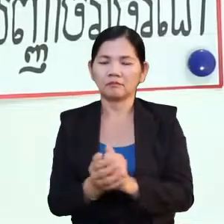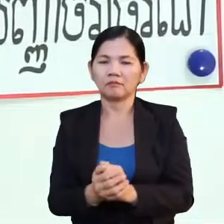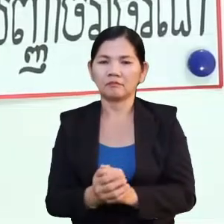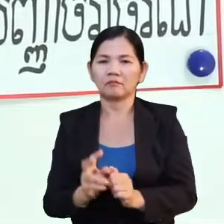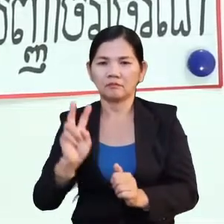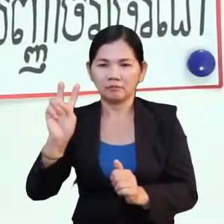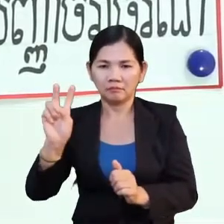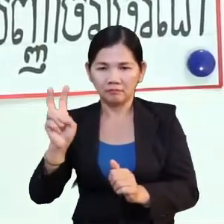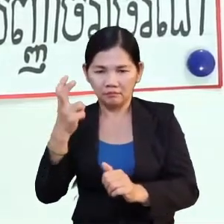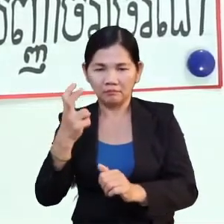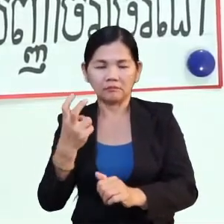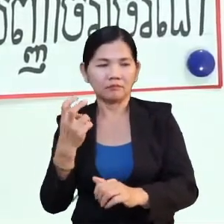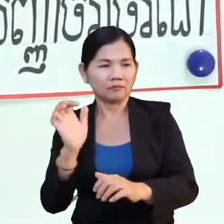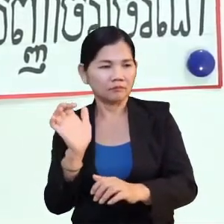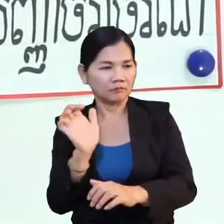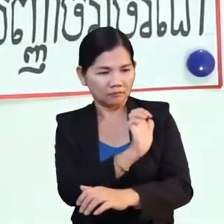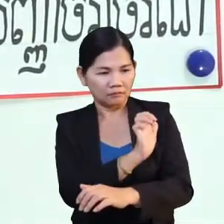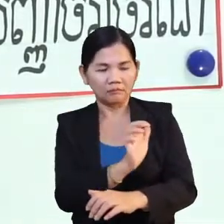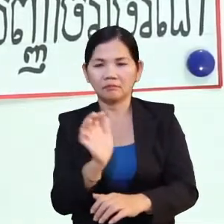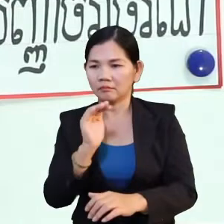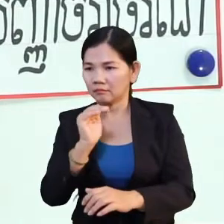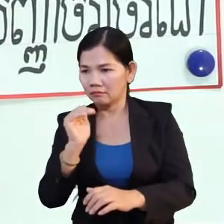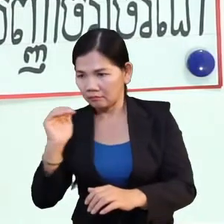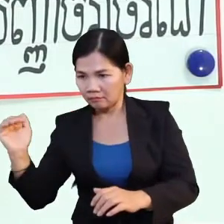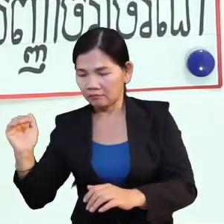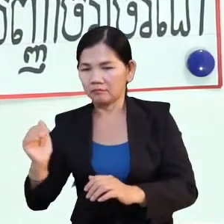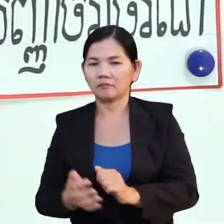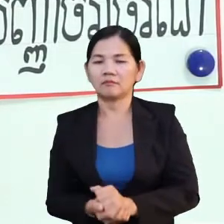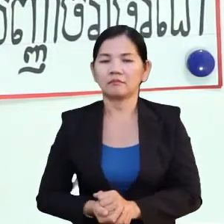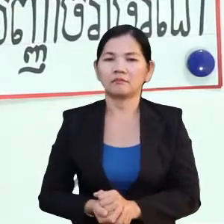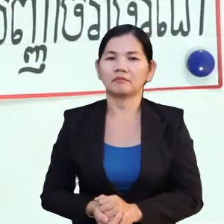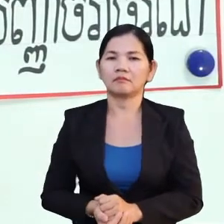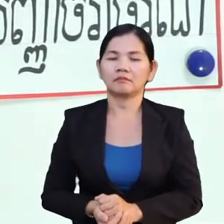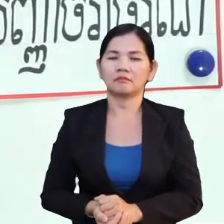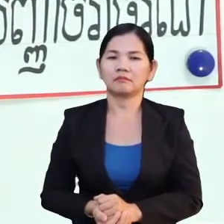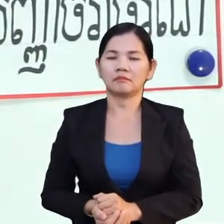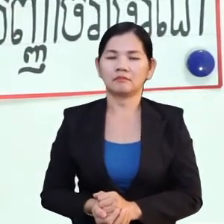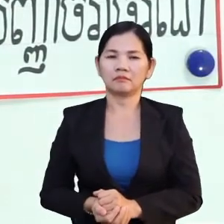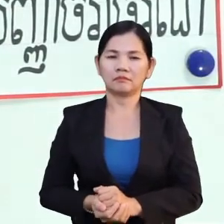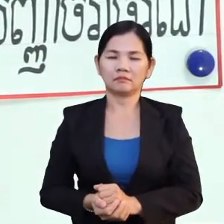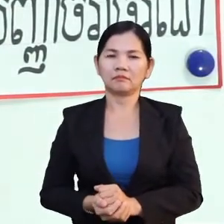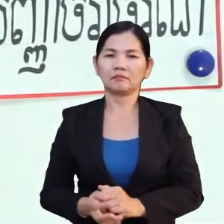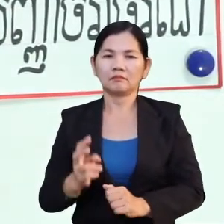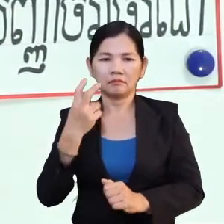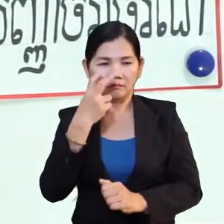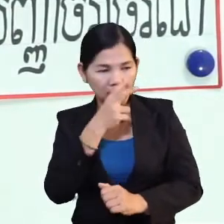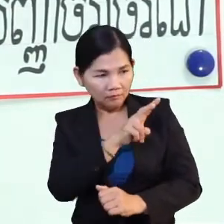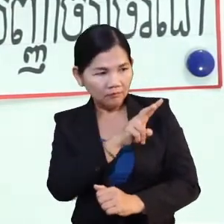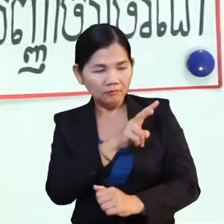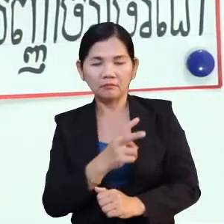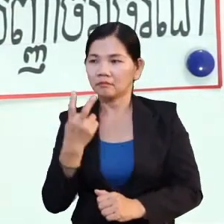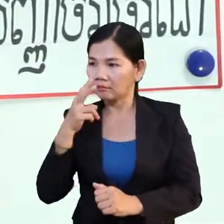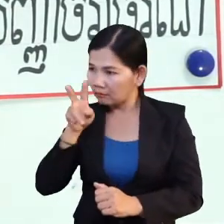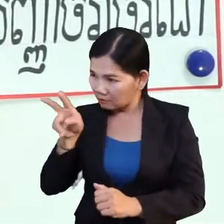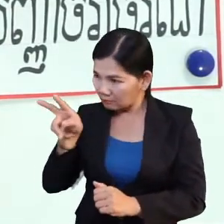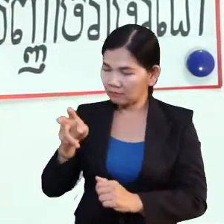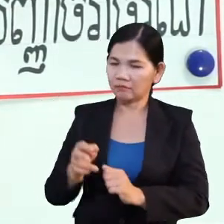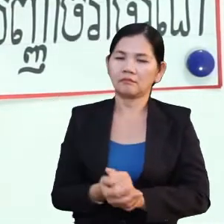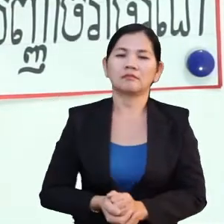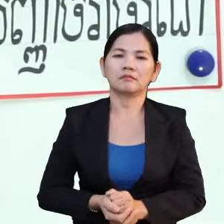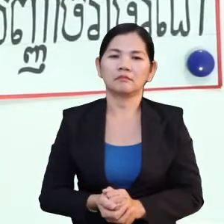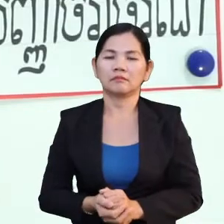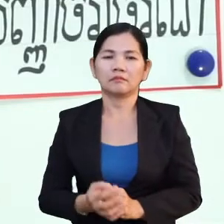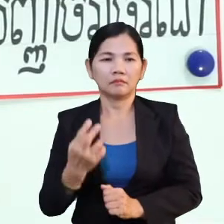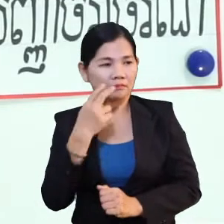ត្រូវមើលឆ្វេងស្ដាំចាកូនក្មេងគាត់ងាកមើលឆ្វេងងាកមើលស្ដាំ